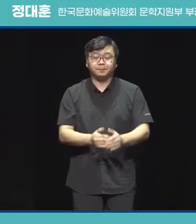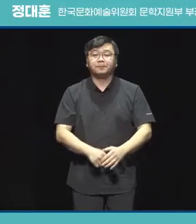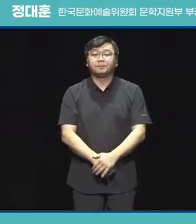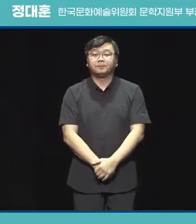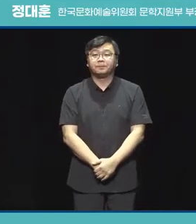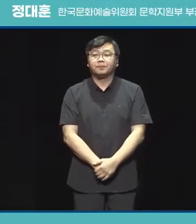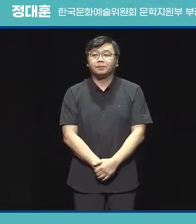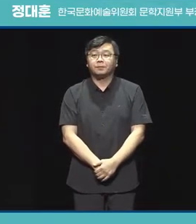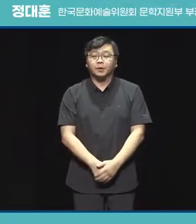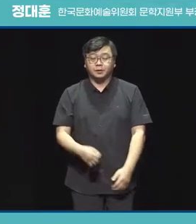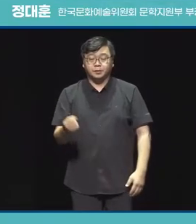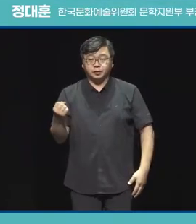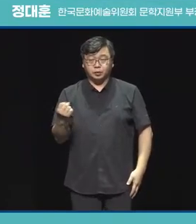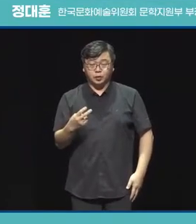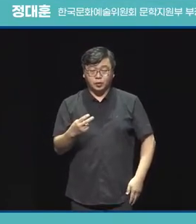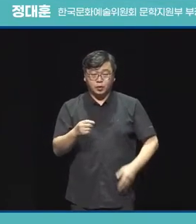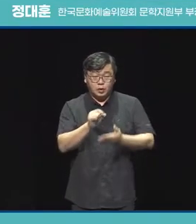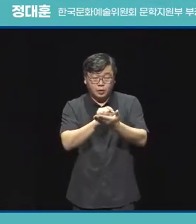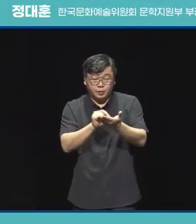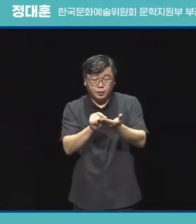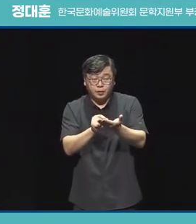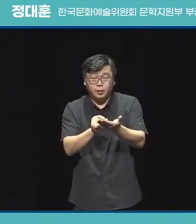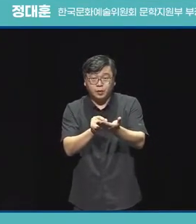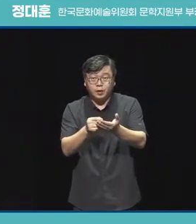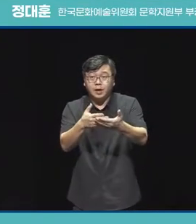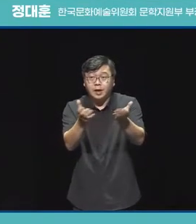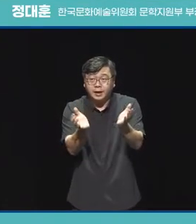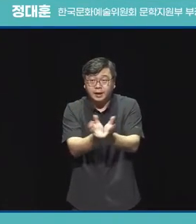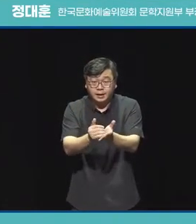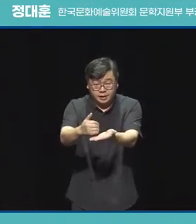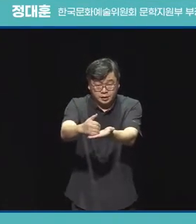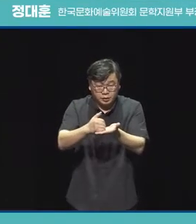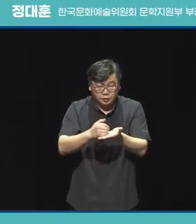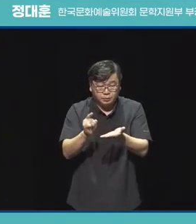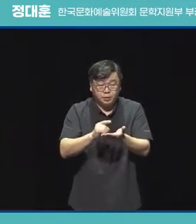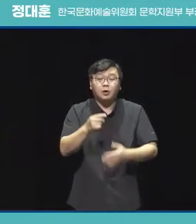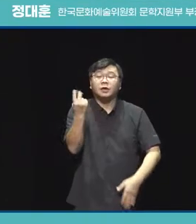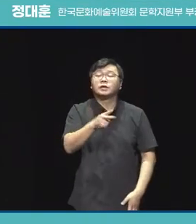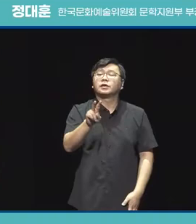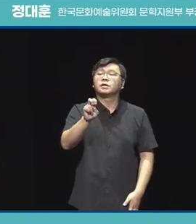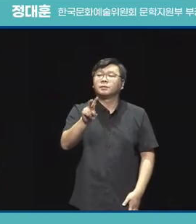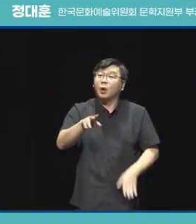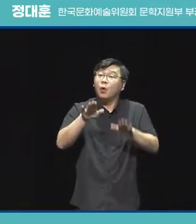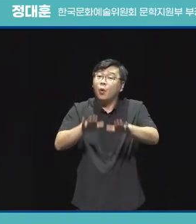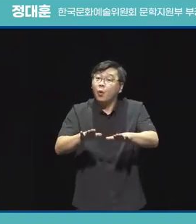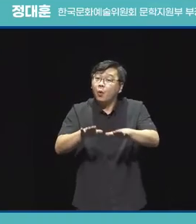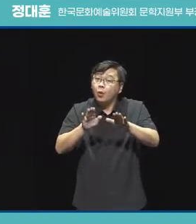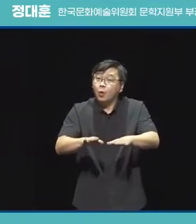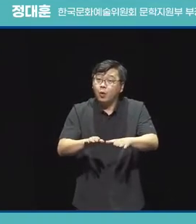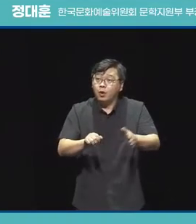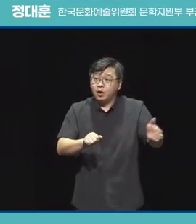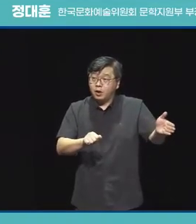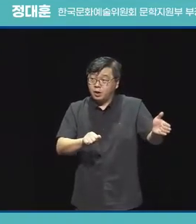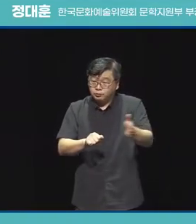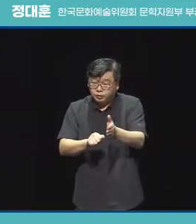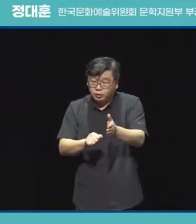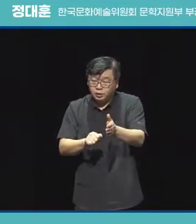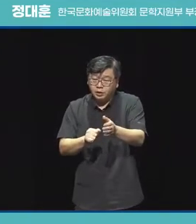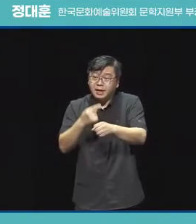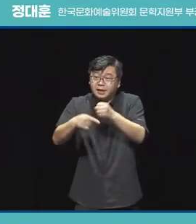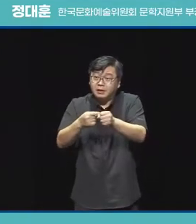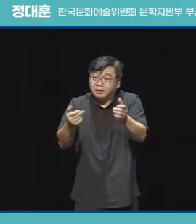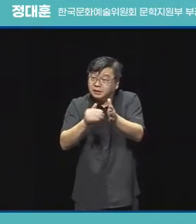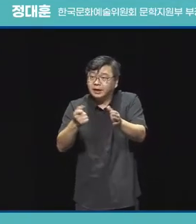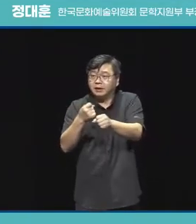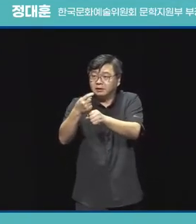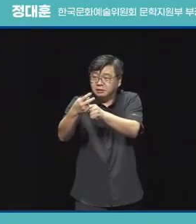한편 그 문학 분야 단체 지원 사업은 2022년도 그러니까 올해부터 단연 지원 체제로 진행이 되고